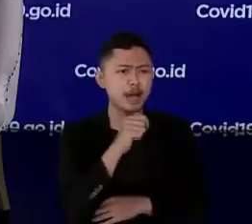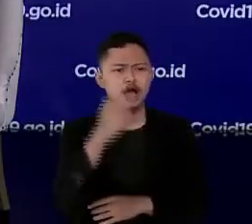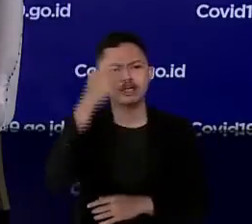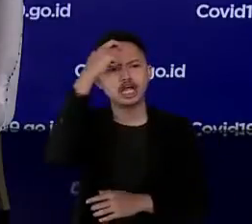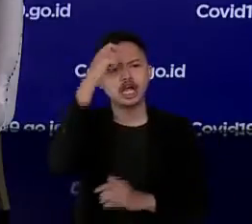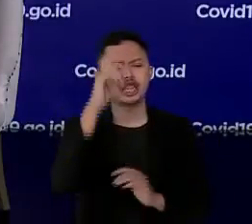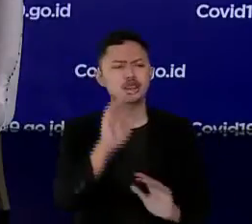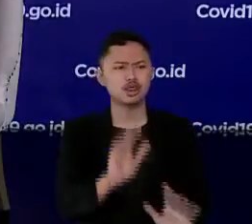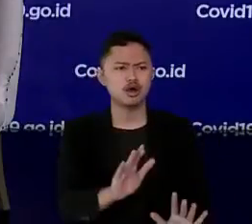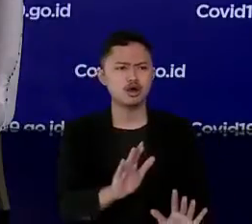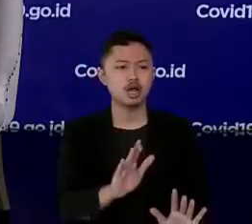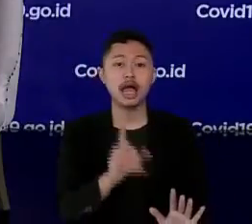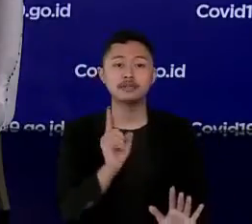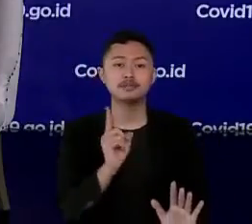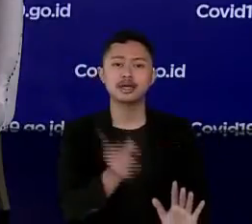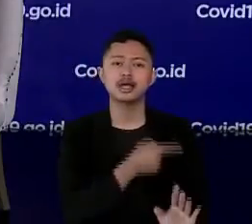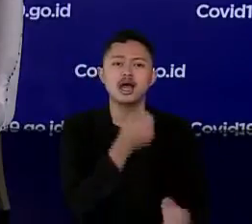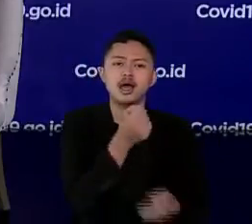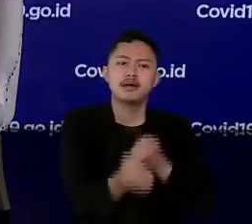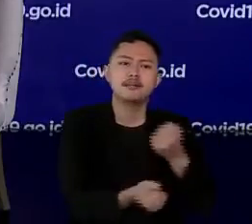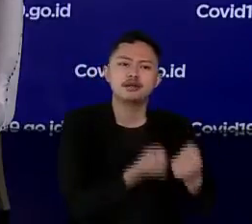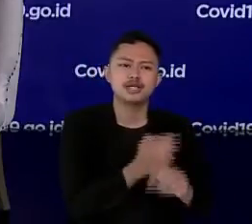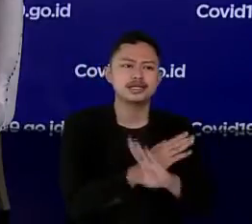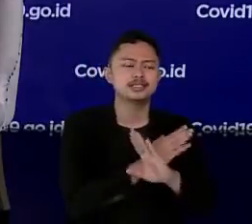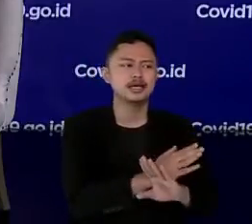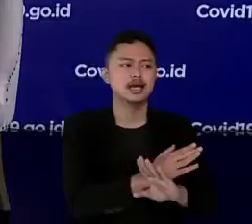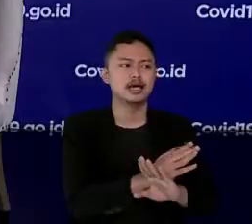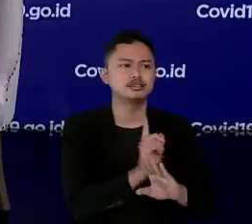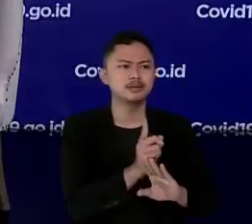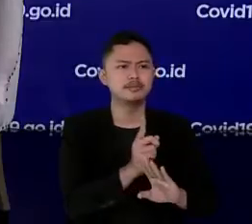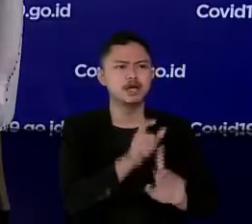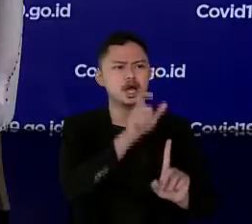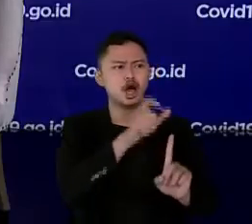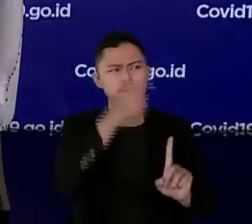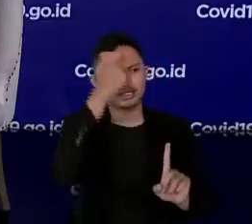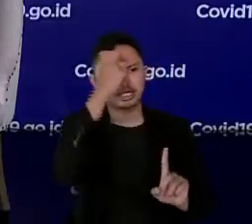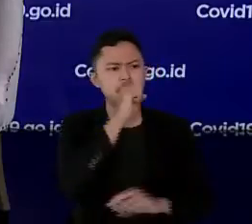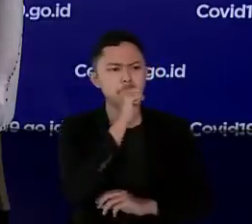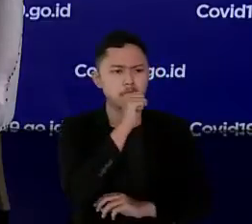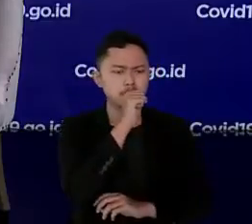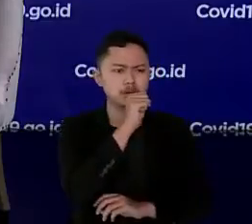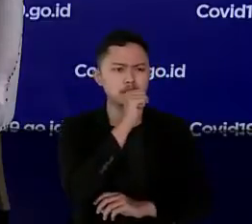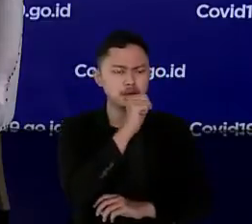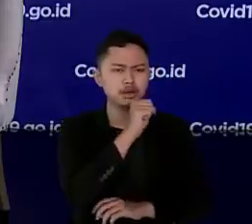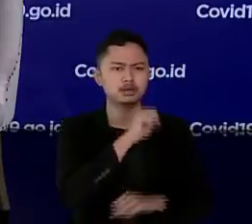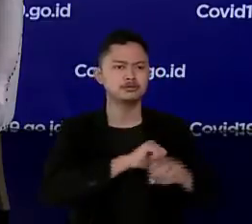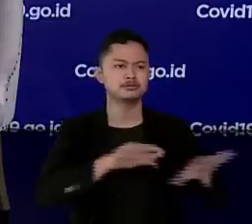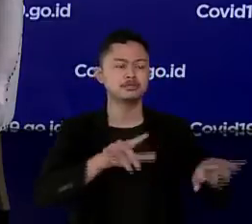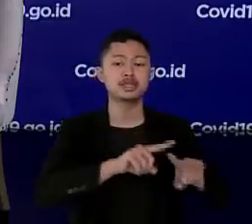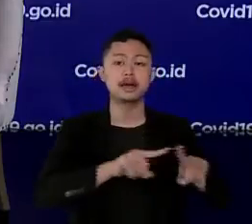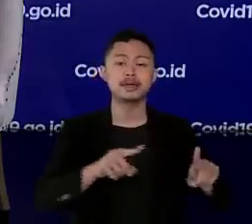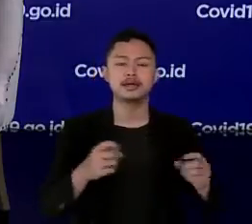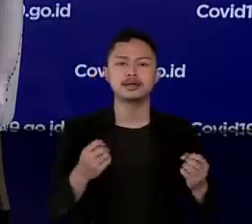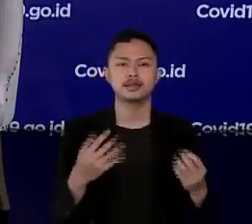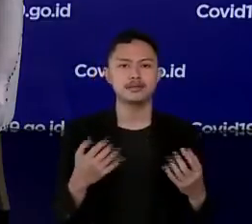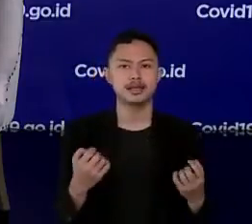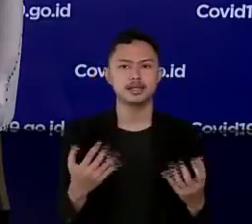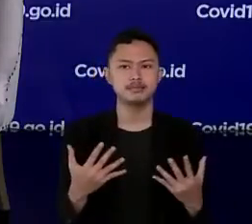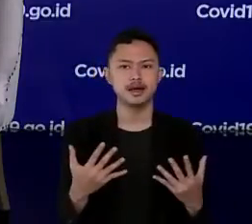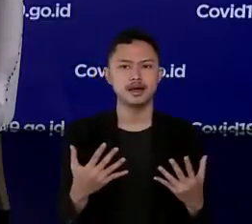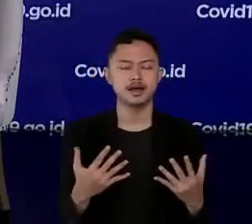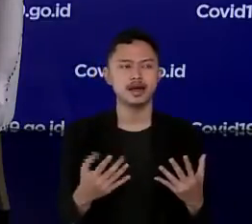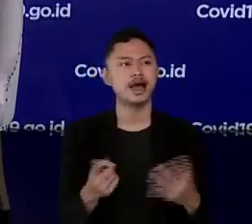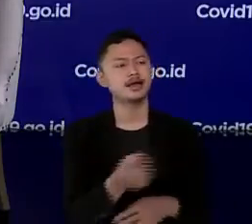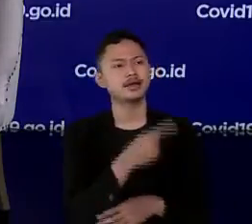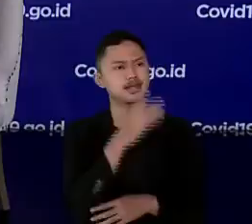yang sakit karena kita berusaha mencegah penularan karena hanya orang yang sakit yang batuk bersin yang menularkan tapi kemudian kita